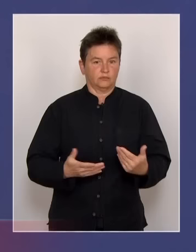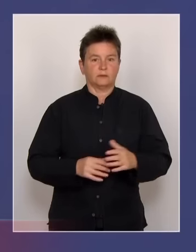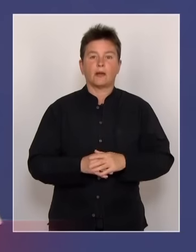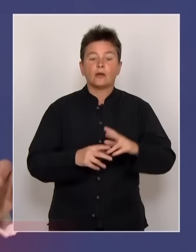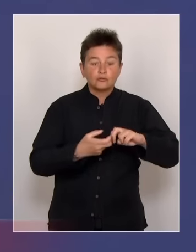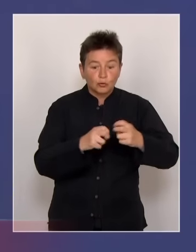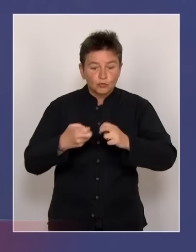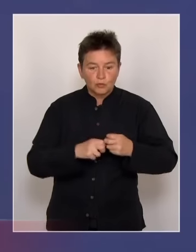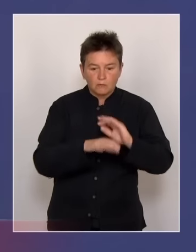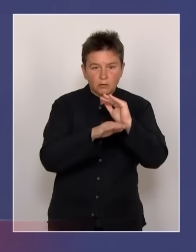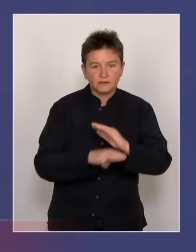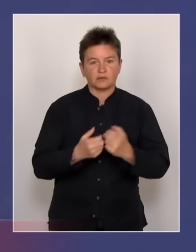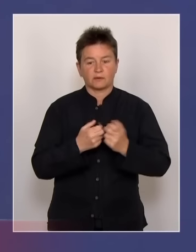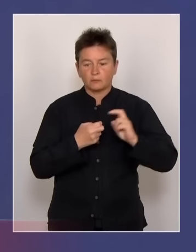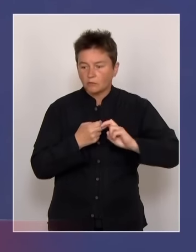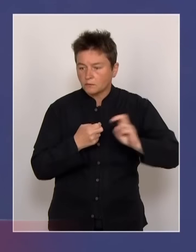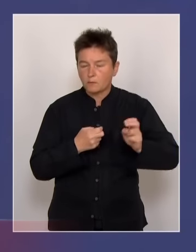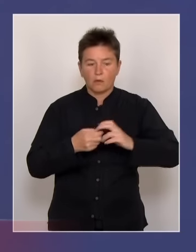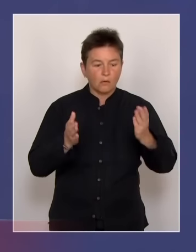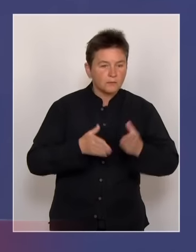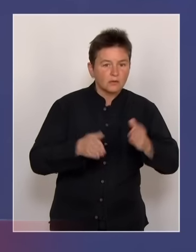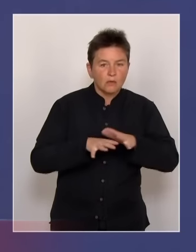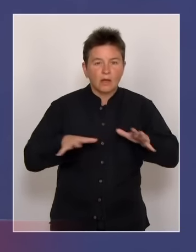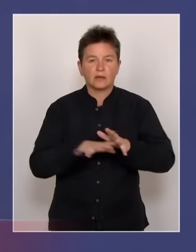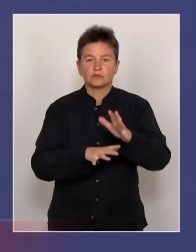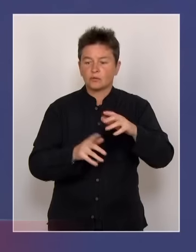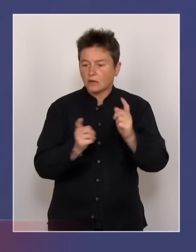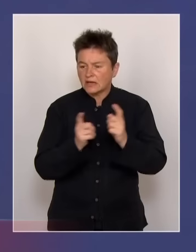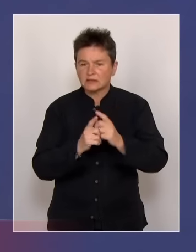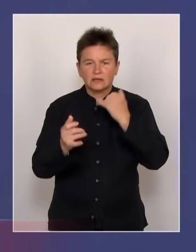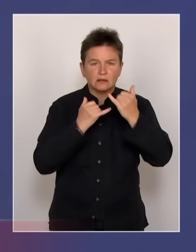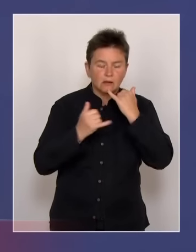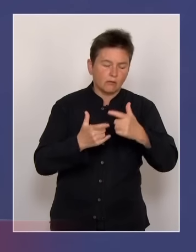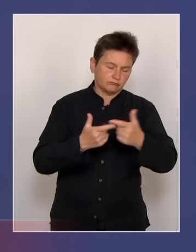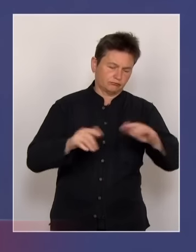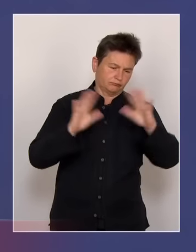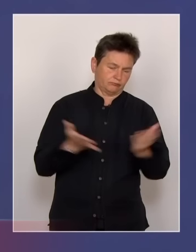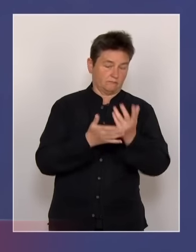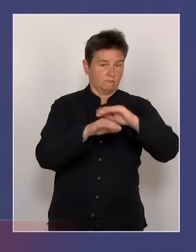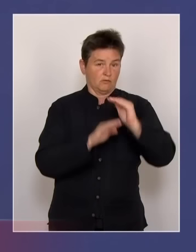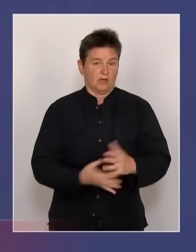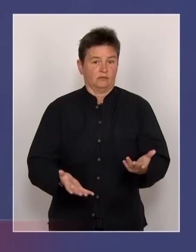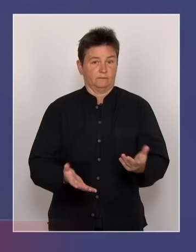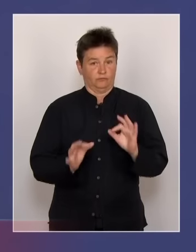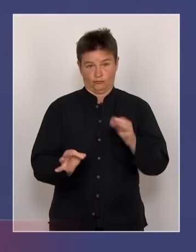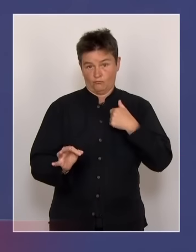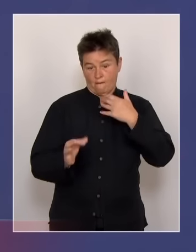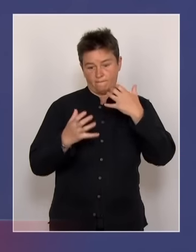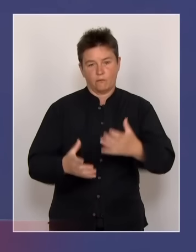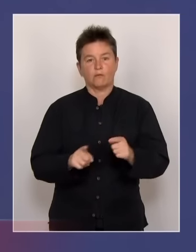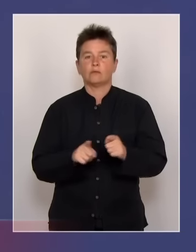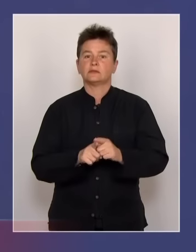infrastructures qu'il s'agisse des transports, des hôpitaux, des réseaux électriques ou des télécommunications. Aussi, je souhaite que nous